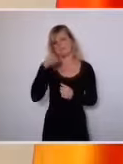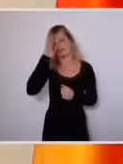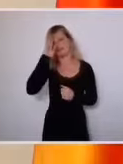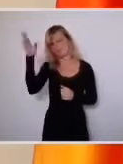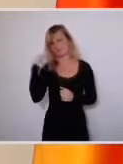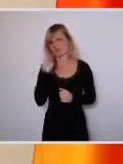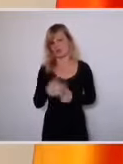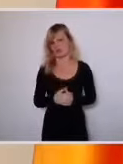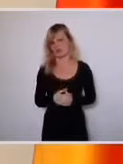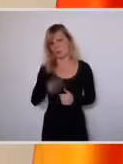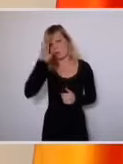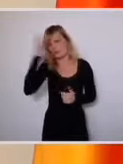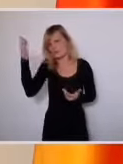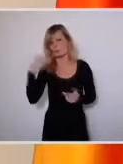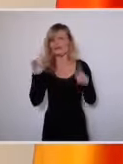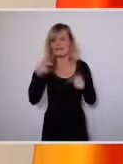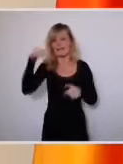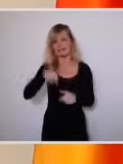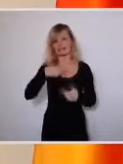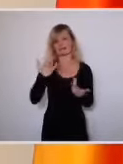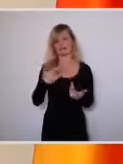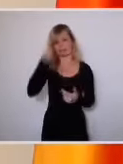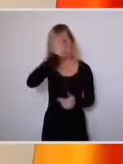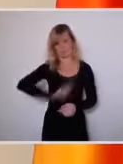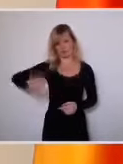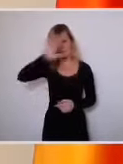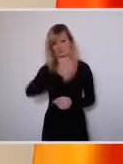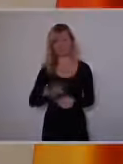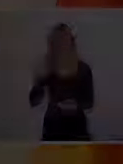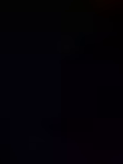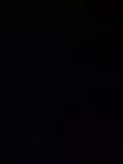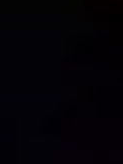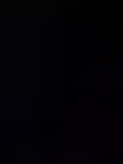Unfug. Niemand wird in der Bundesrepublik Deutschland gegen seinen Willen geimpft.